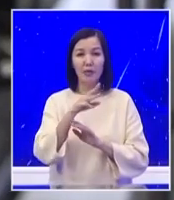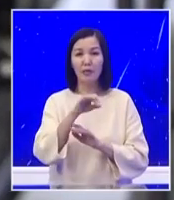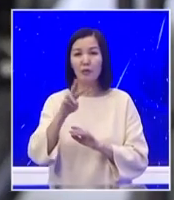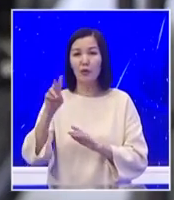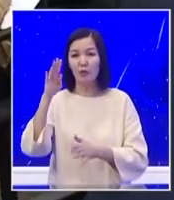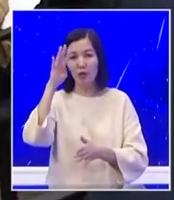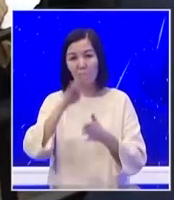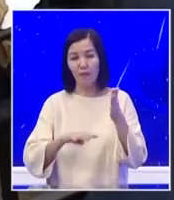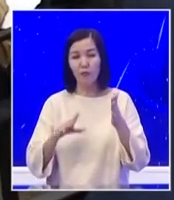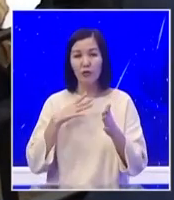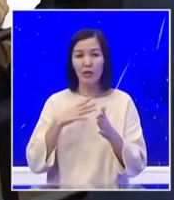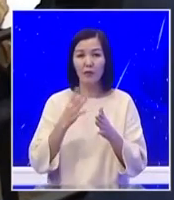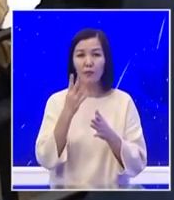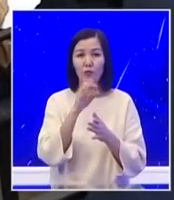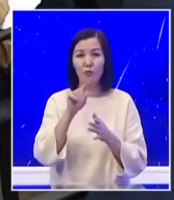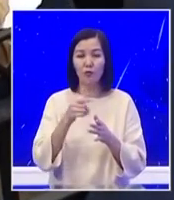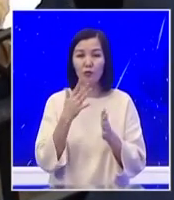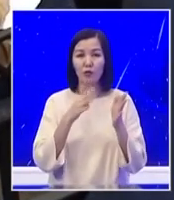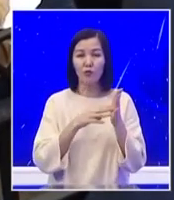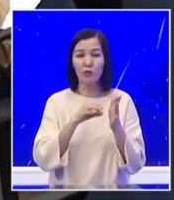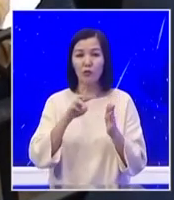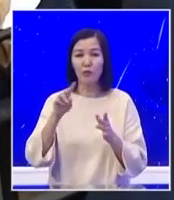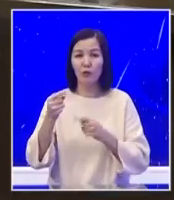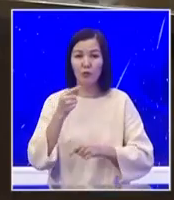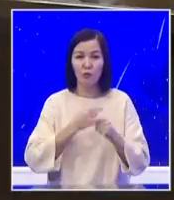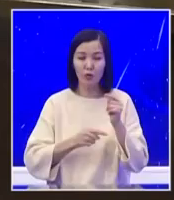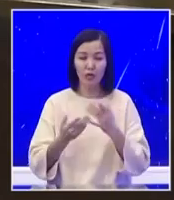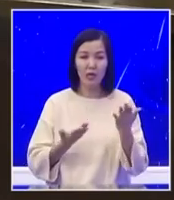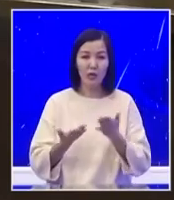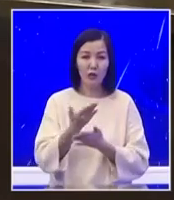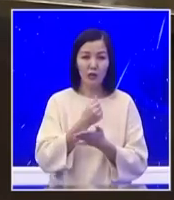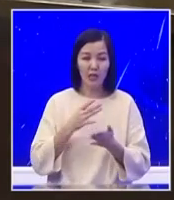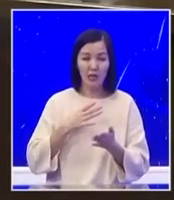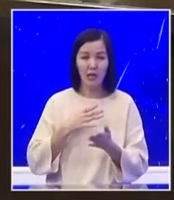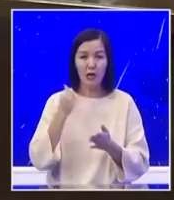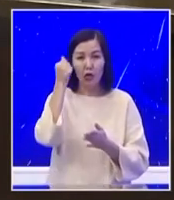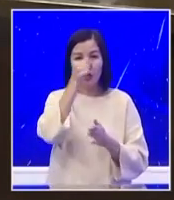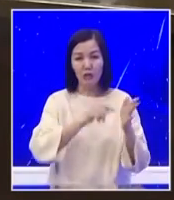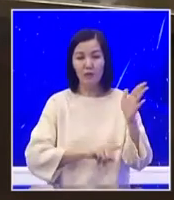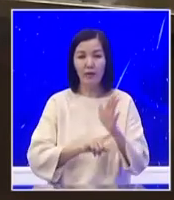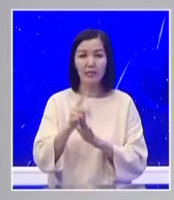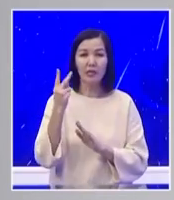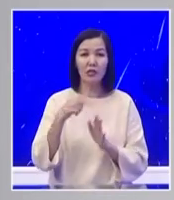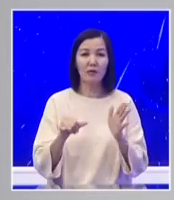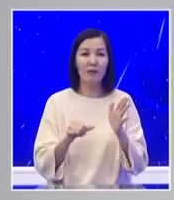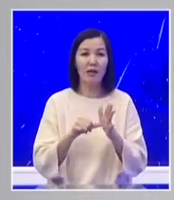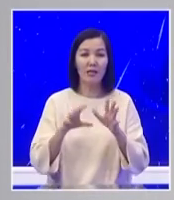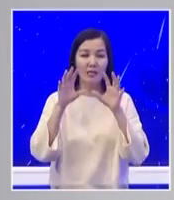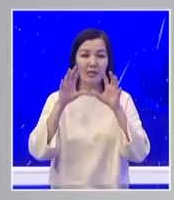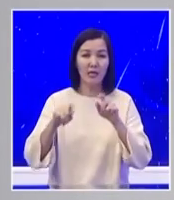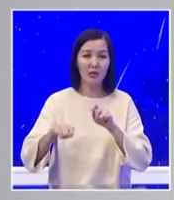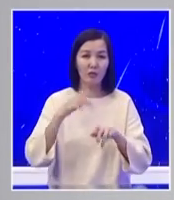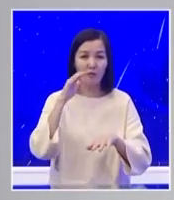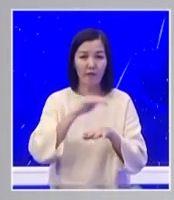теңгеге айыппұл салынып, 4,9 миллионы өндірілген еді. Ал жыл басынан бері өңірде 27 заң бұзушылық